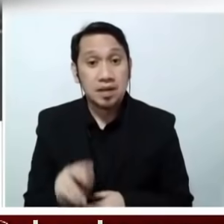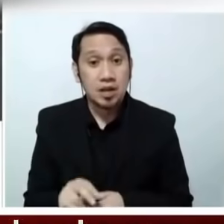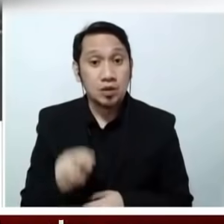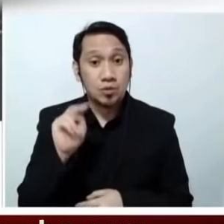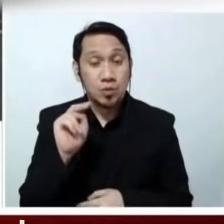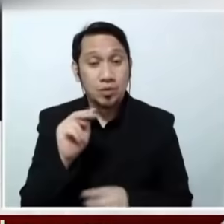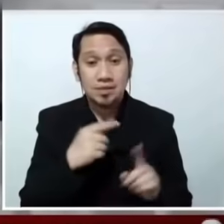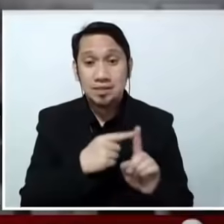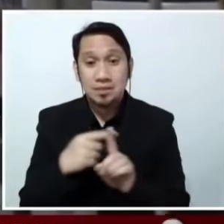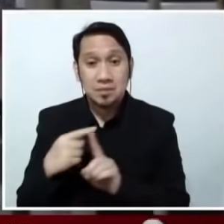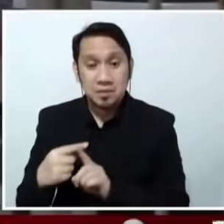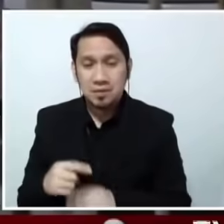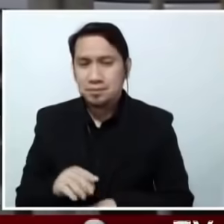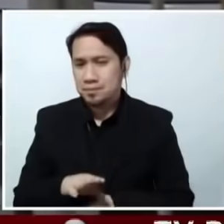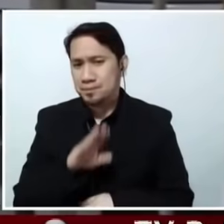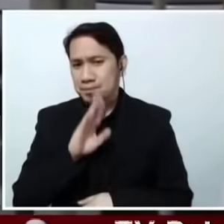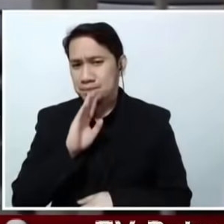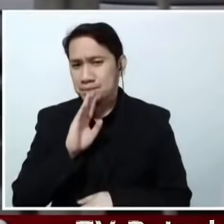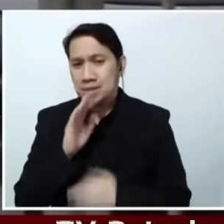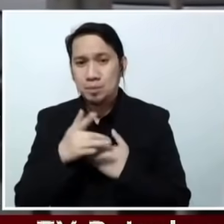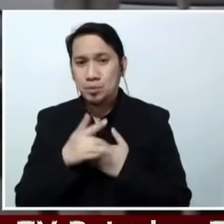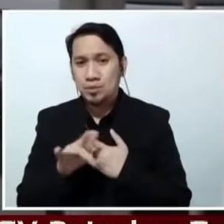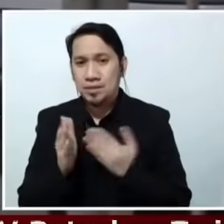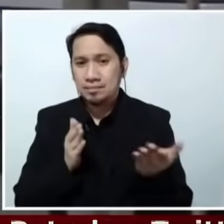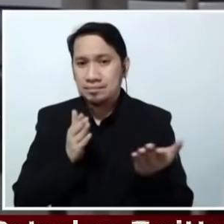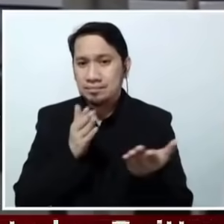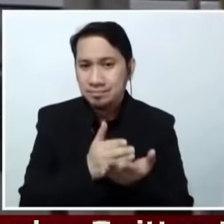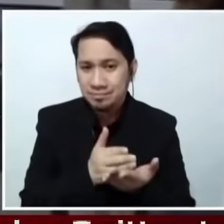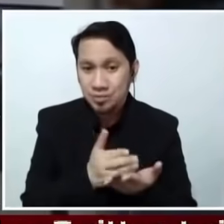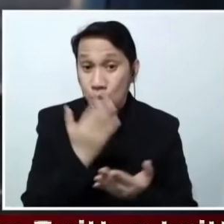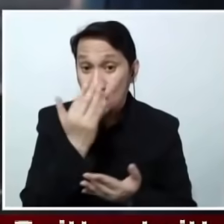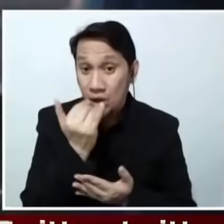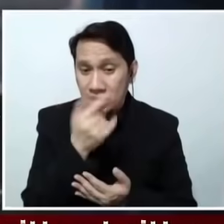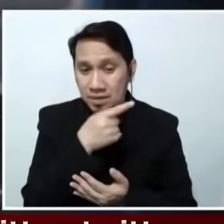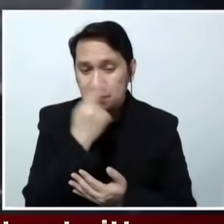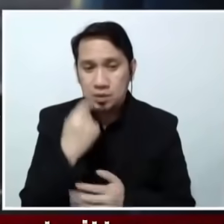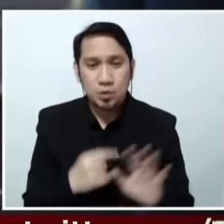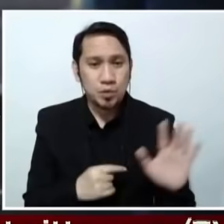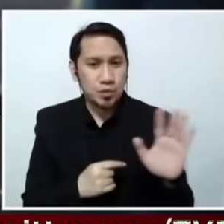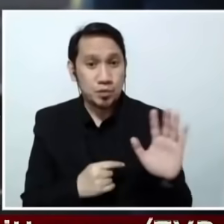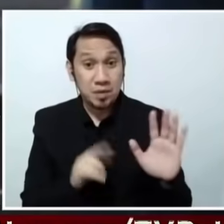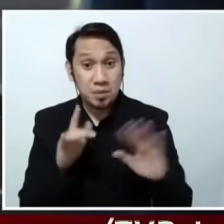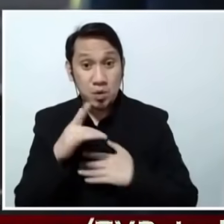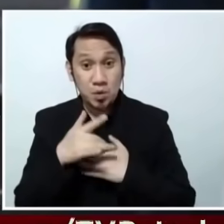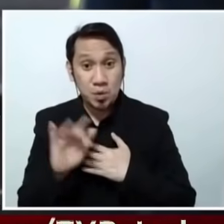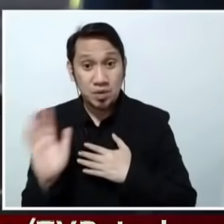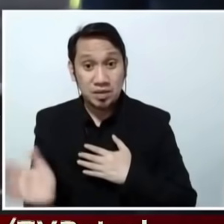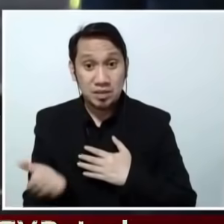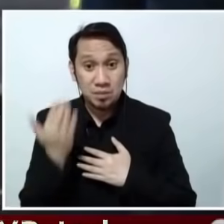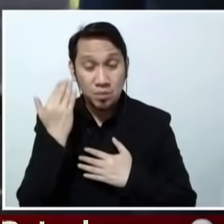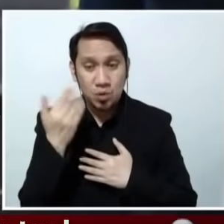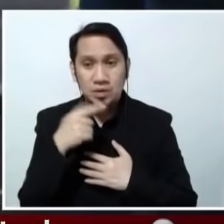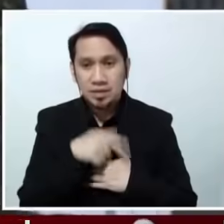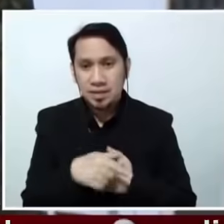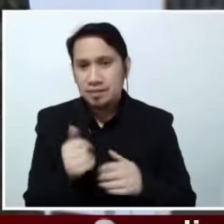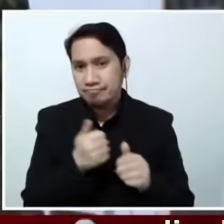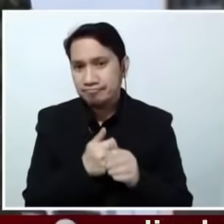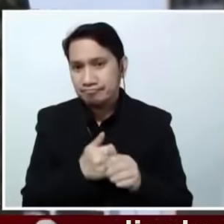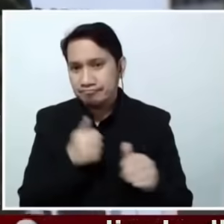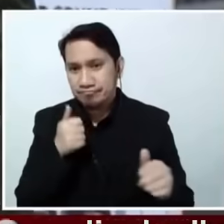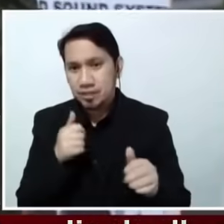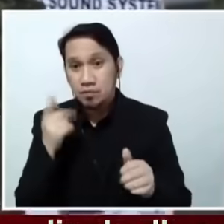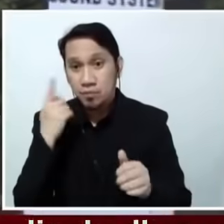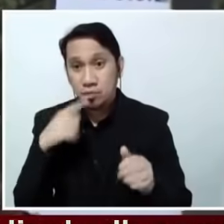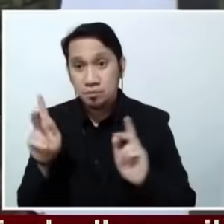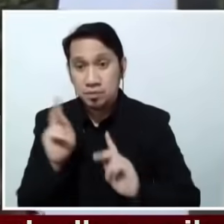ang ilang pumunta ng maaga sa sementeryo. Ang iba sa kanila, alas 5 pa lang ng umaga, naroon na para umiwas sa inaasahang dagsa ng